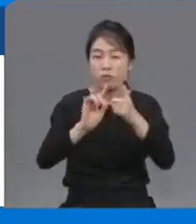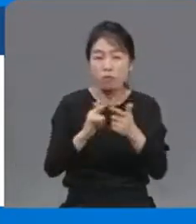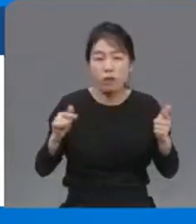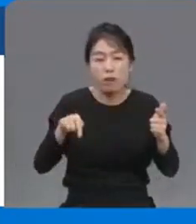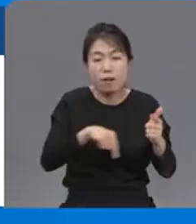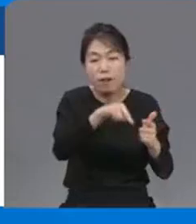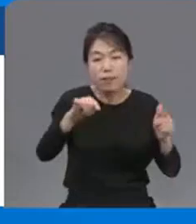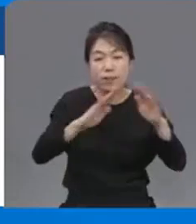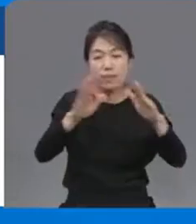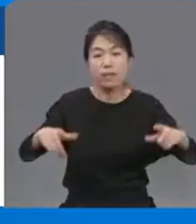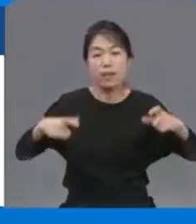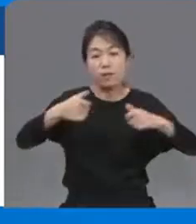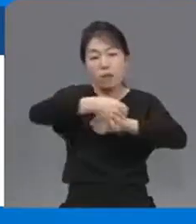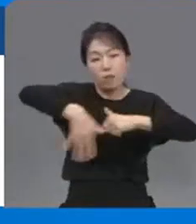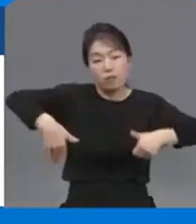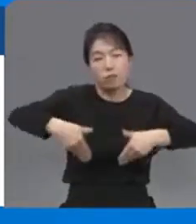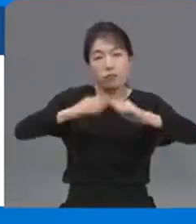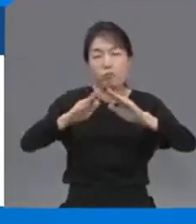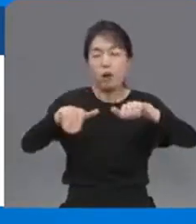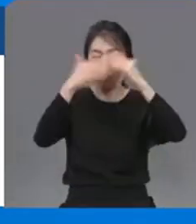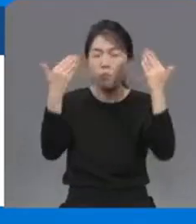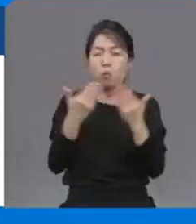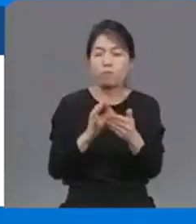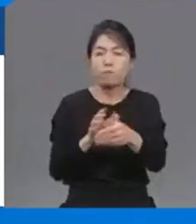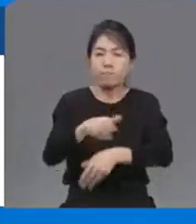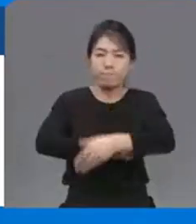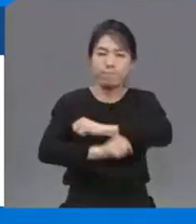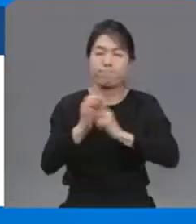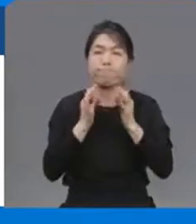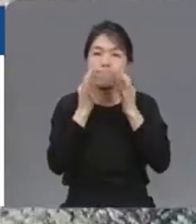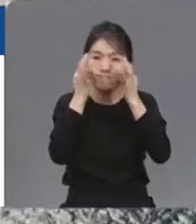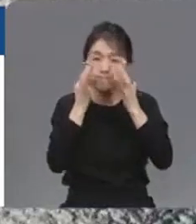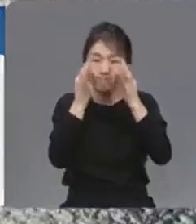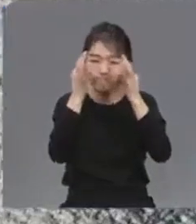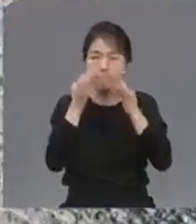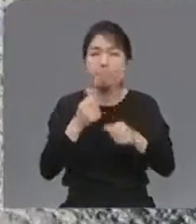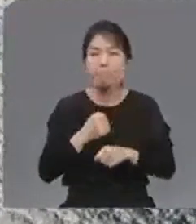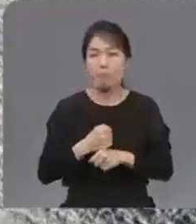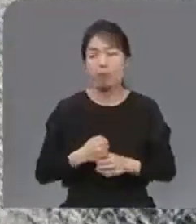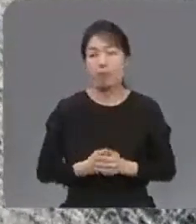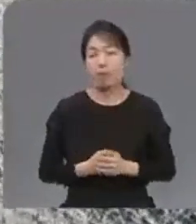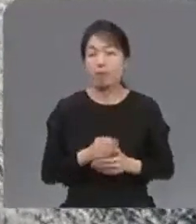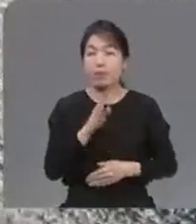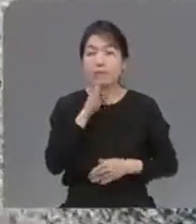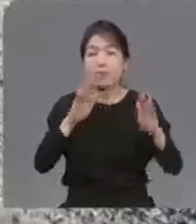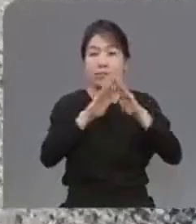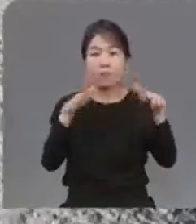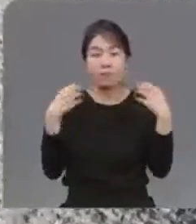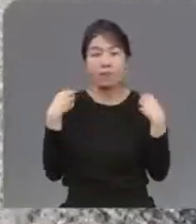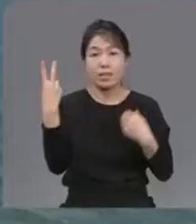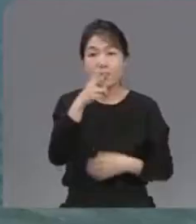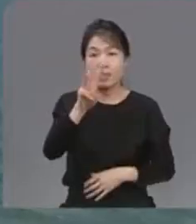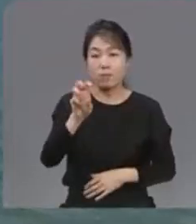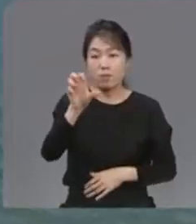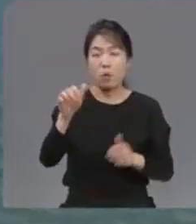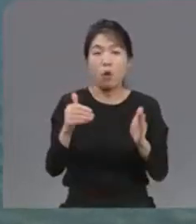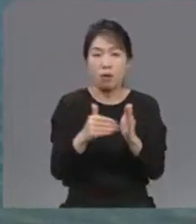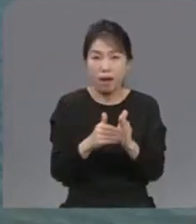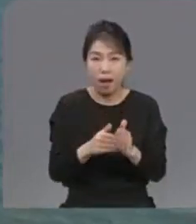부분도 우리 전라남도 생태계를 구축하는데 모든 노력을 다하고 있습니다. 실제로 전라남도는